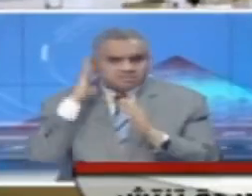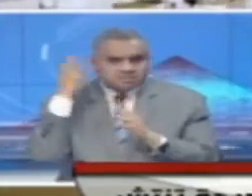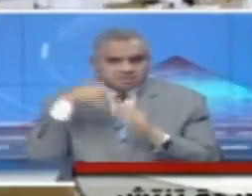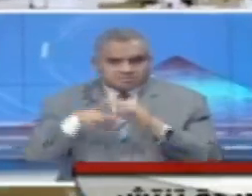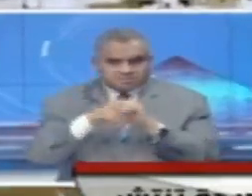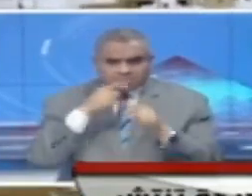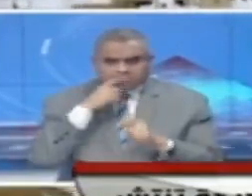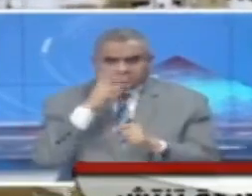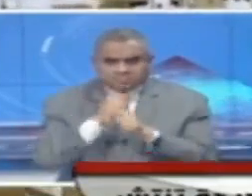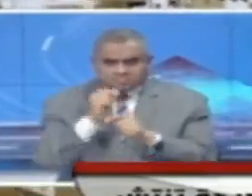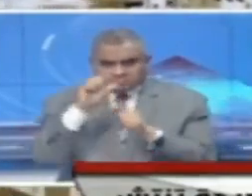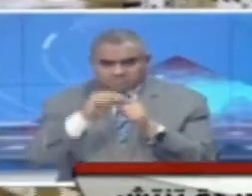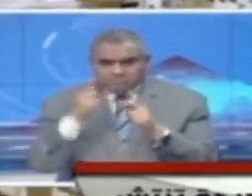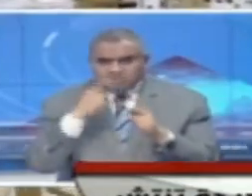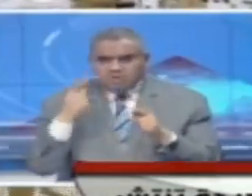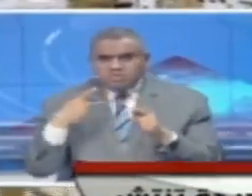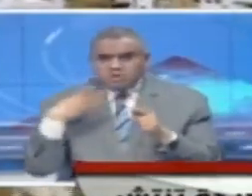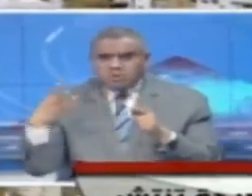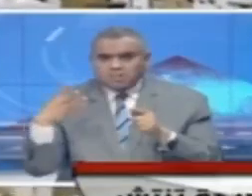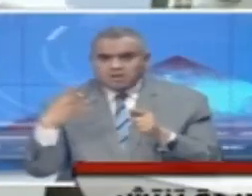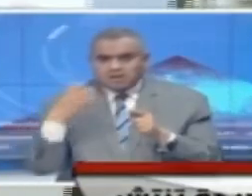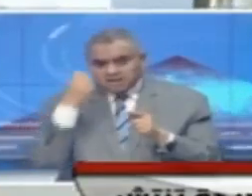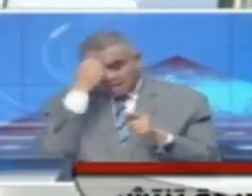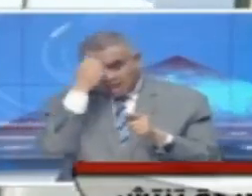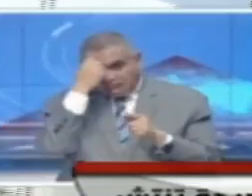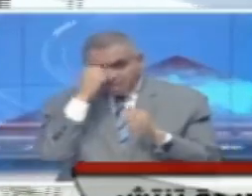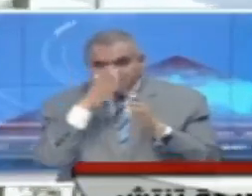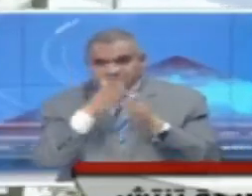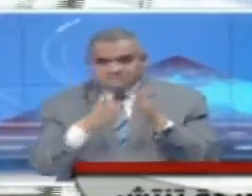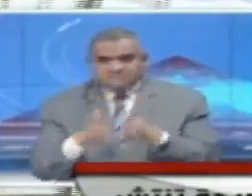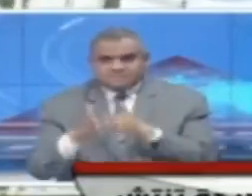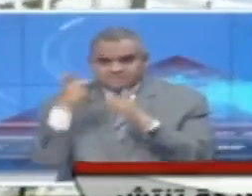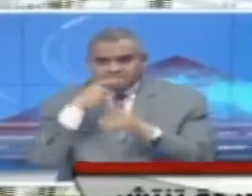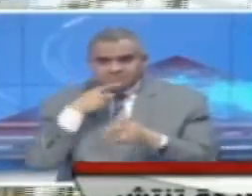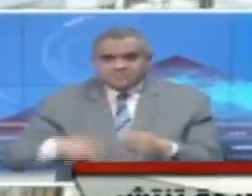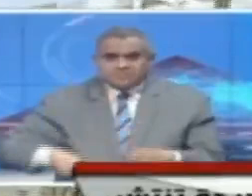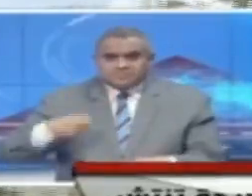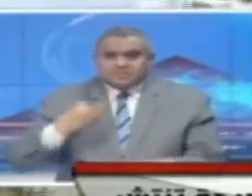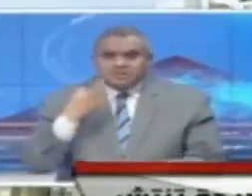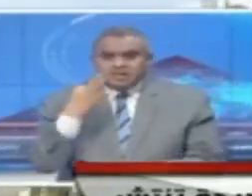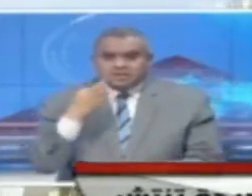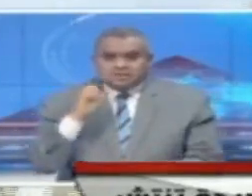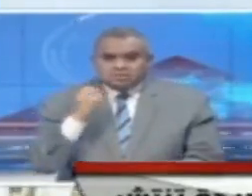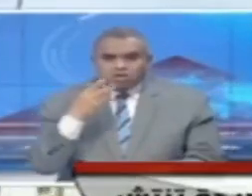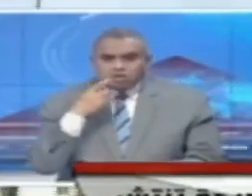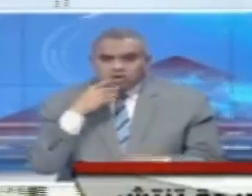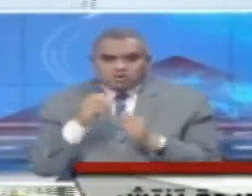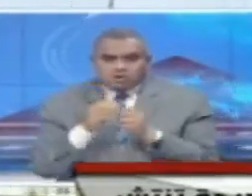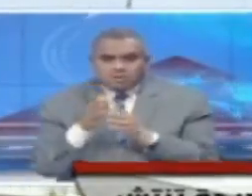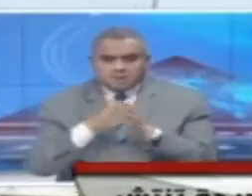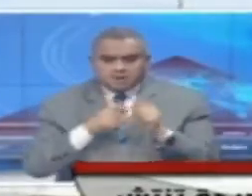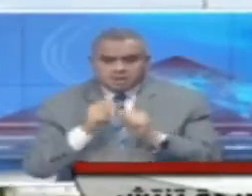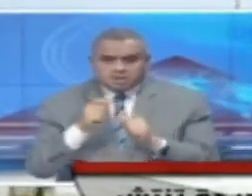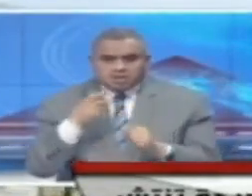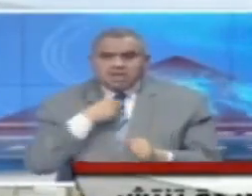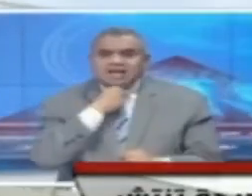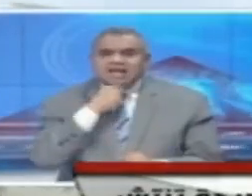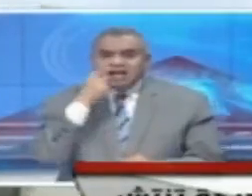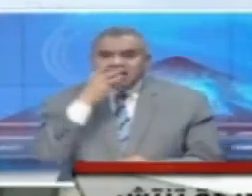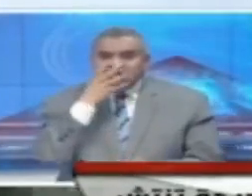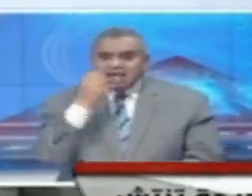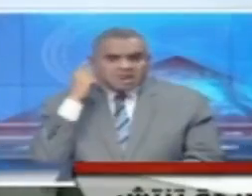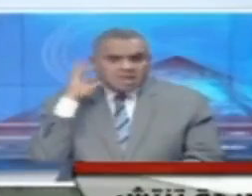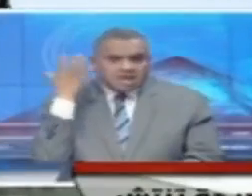تنفيذ 41,000 وحدة بتكلفة 13 مليار جنيه. وفي مشروع جنة للإسكان